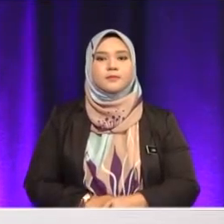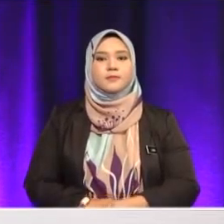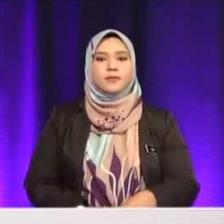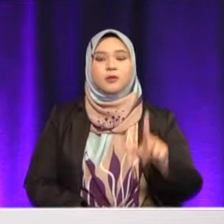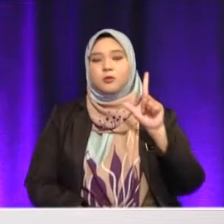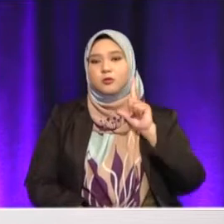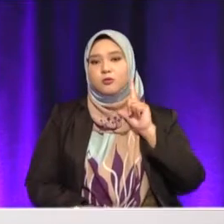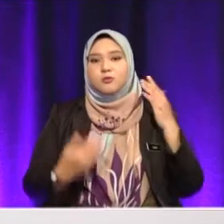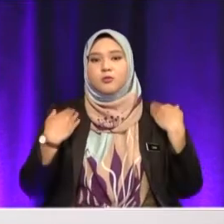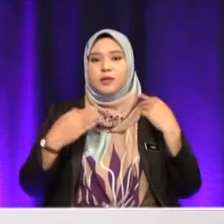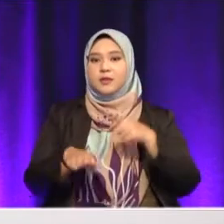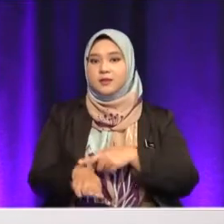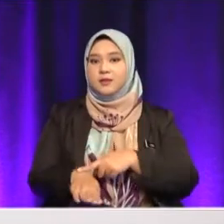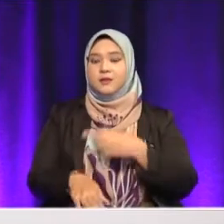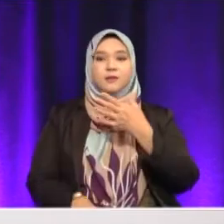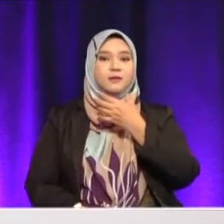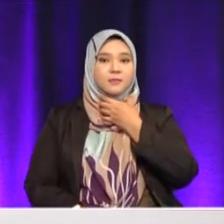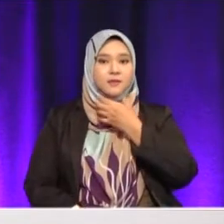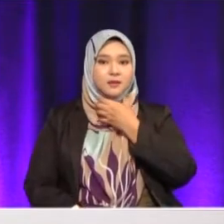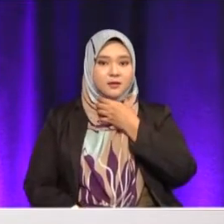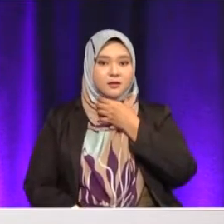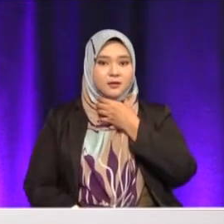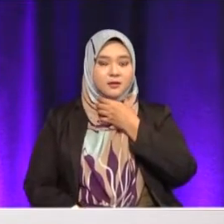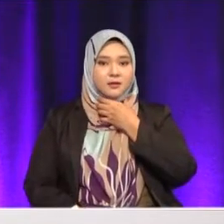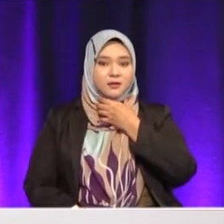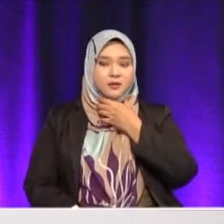2012 oleh pertumbuhan pendidikan